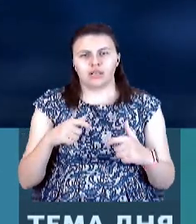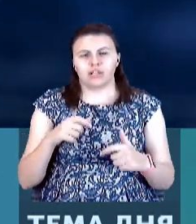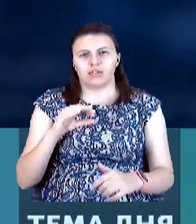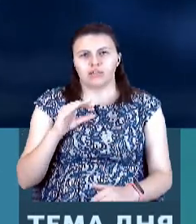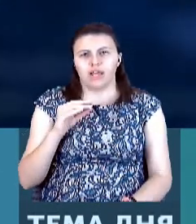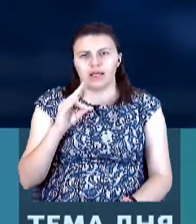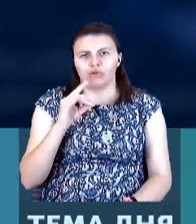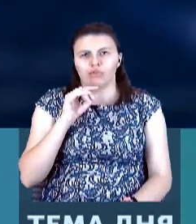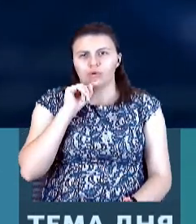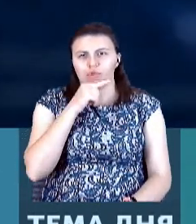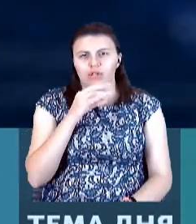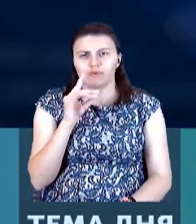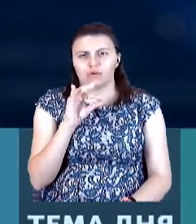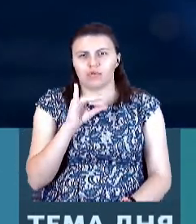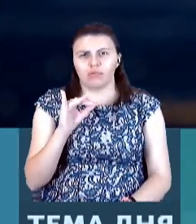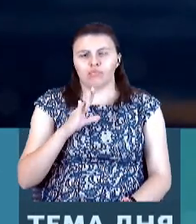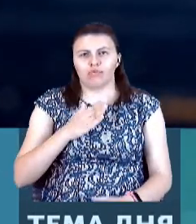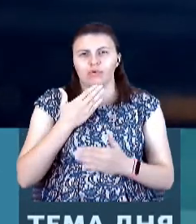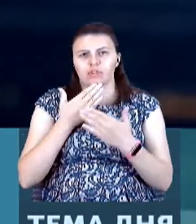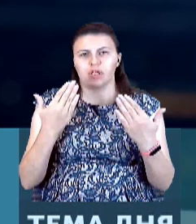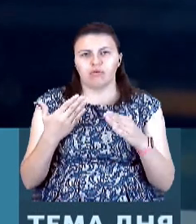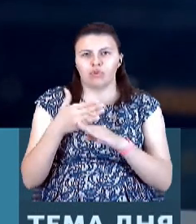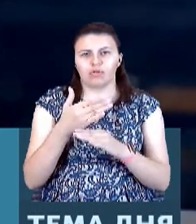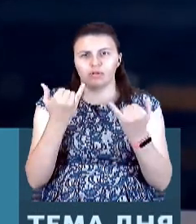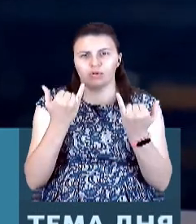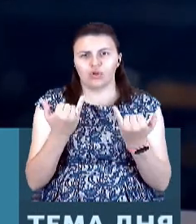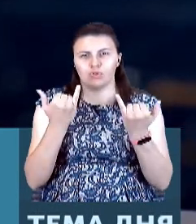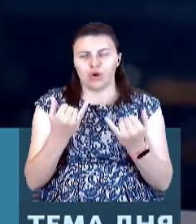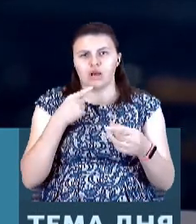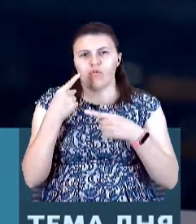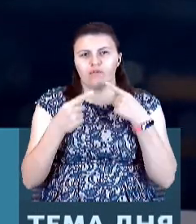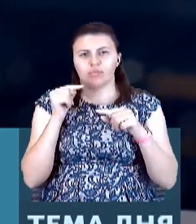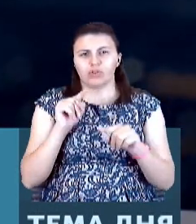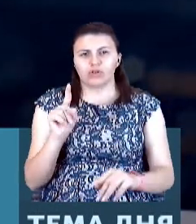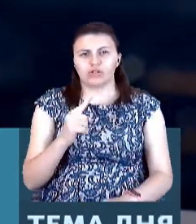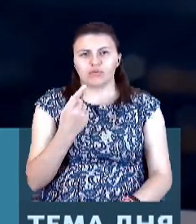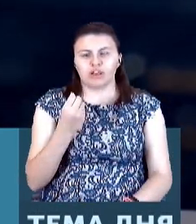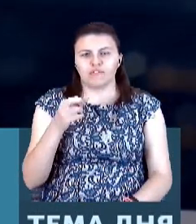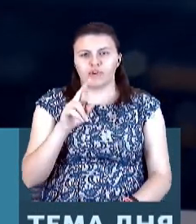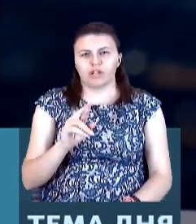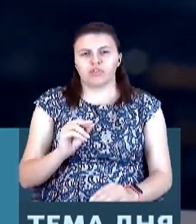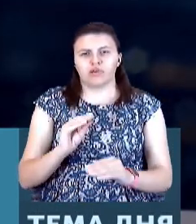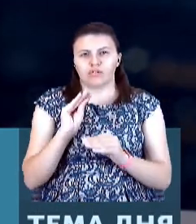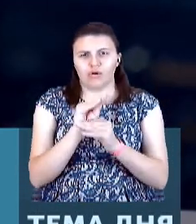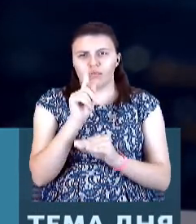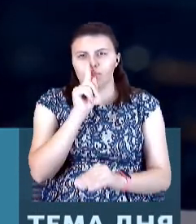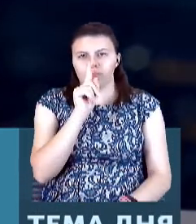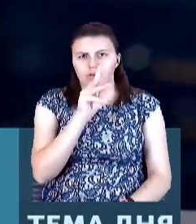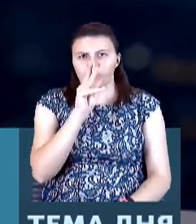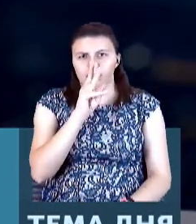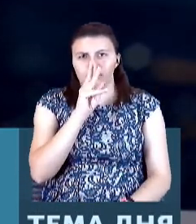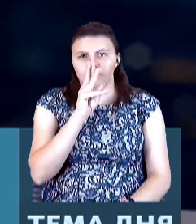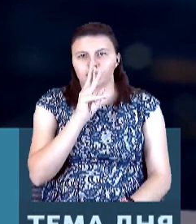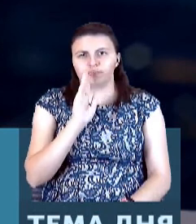трансформації, був нашим останнім гостем на сьогодні. Сьогодні ми говорили про те, що з 1 вересня зросте заробітна, мінімальна